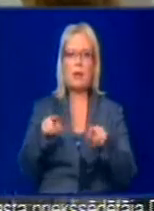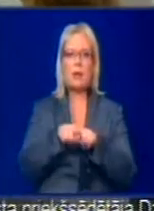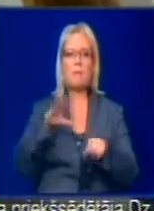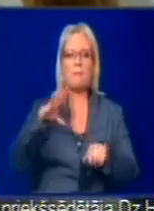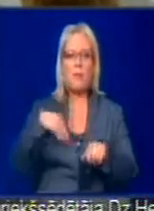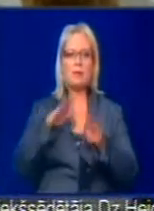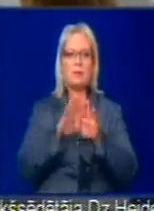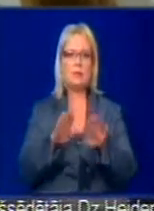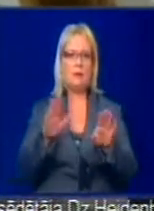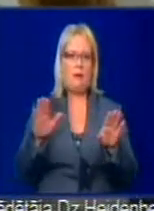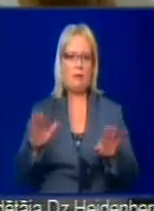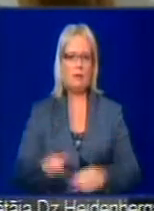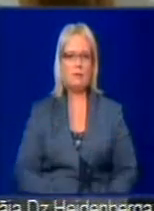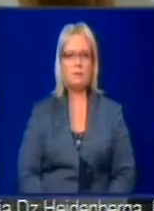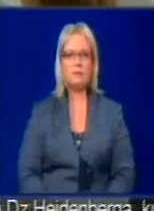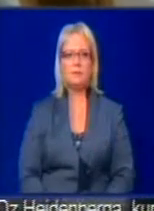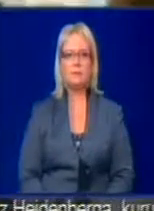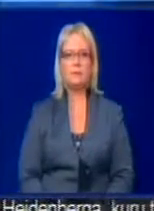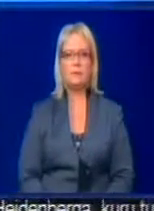arī pēc izstādes.